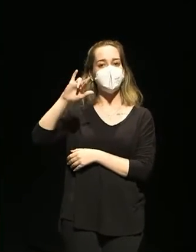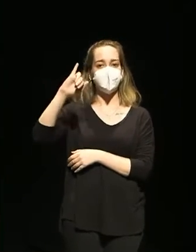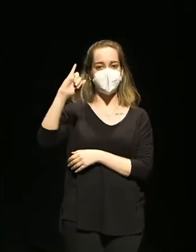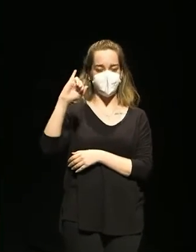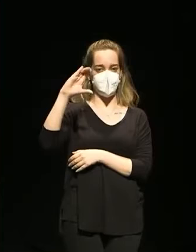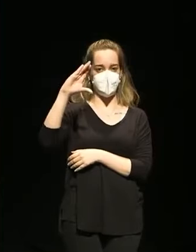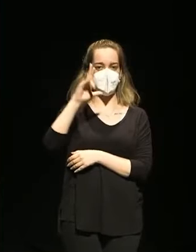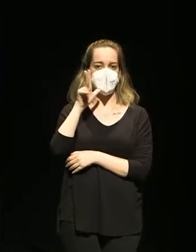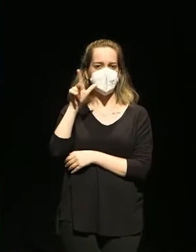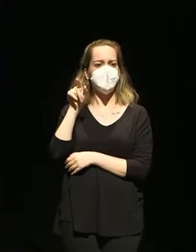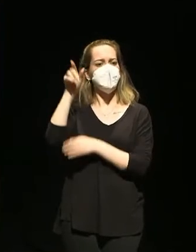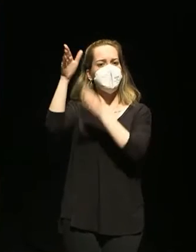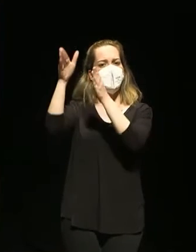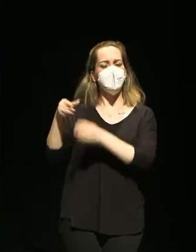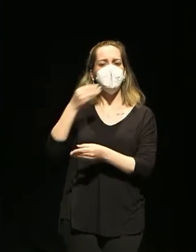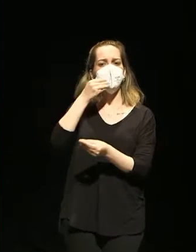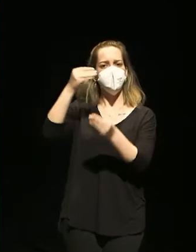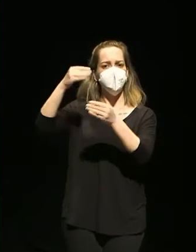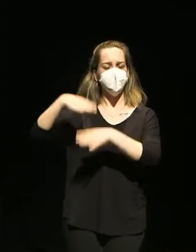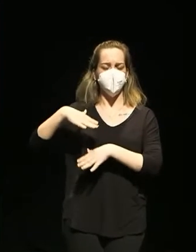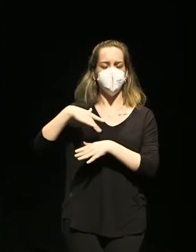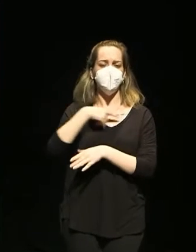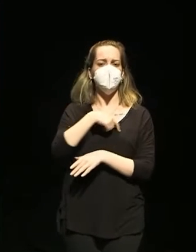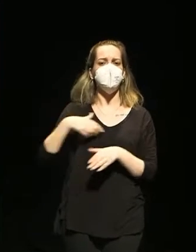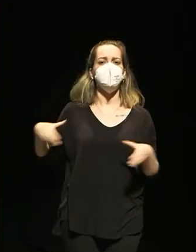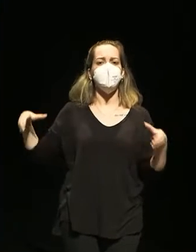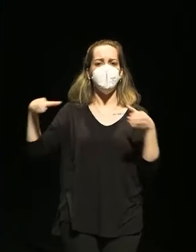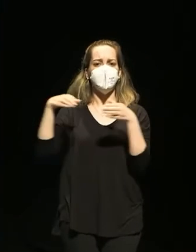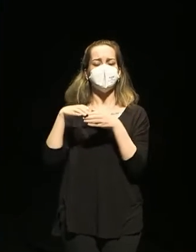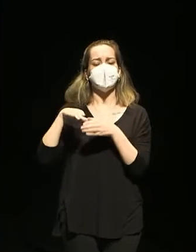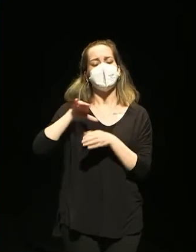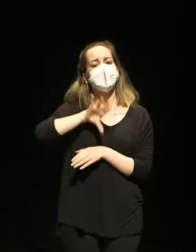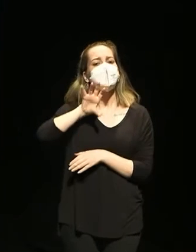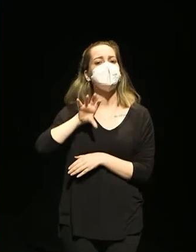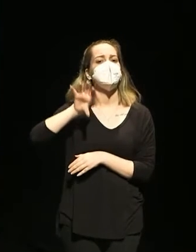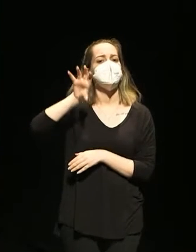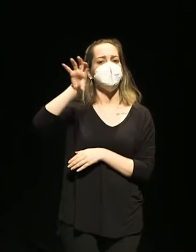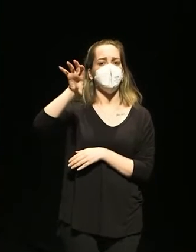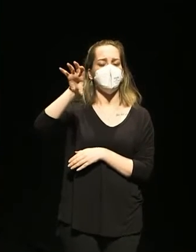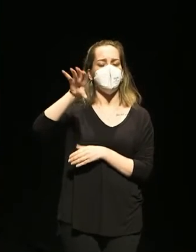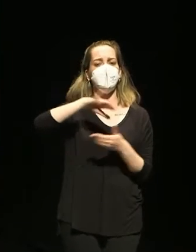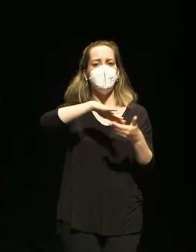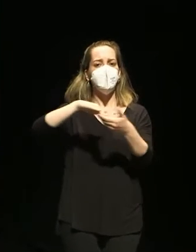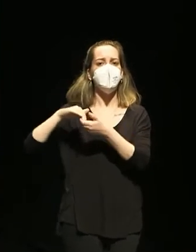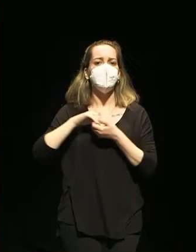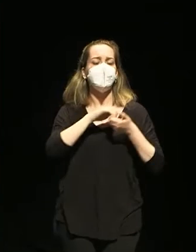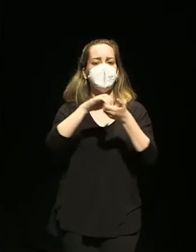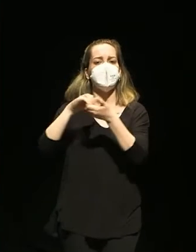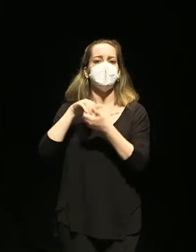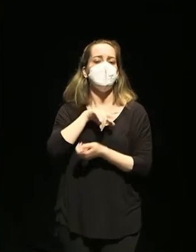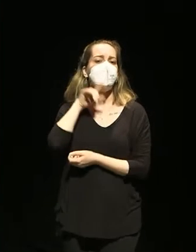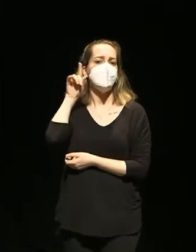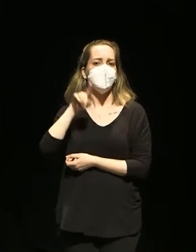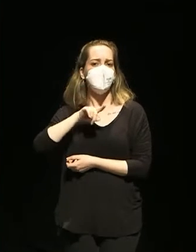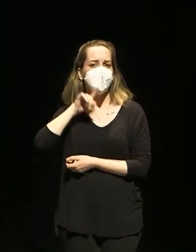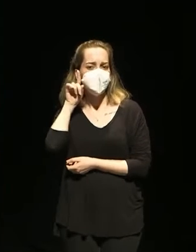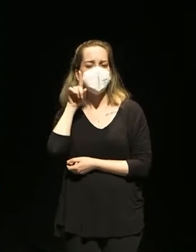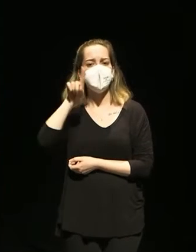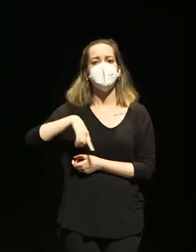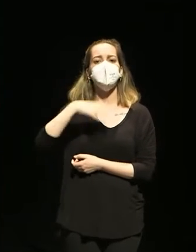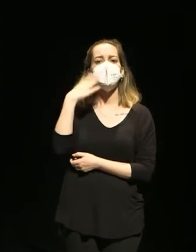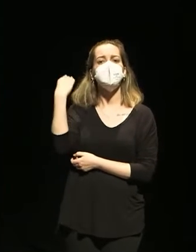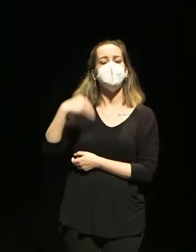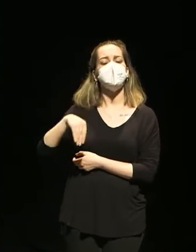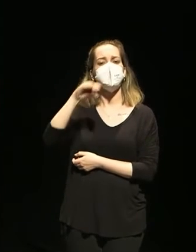L'Aymeric Mugent és representant del Comitè Regional de la Confederació General del Treball d'Auvergne-Rhône-Alpes i de la Joventut